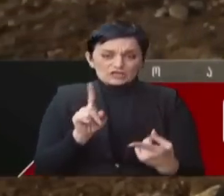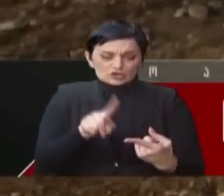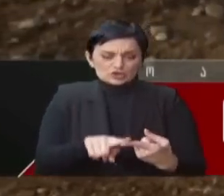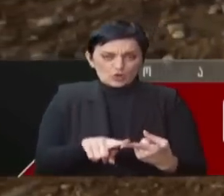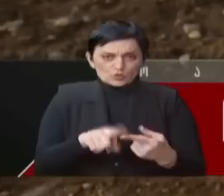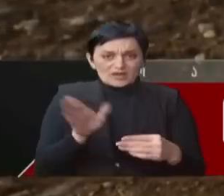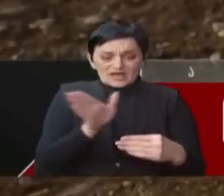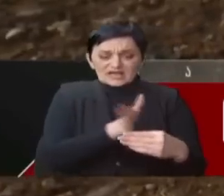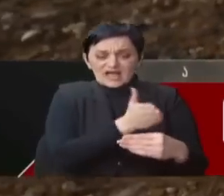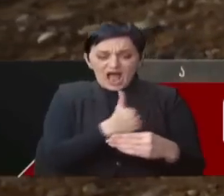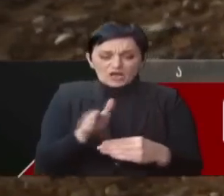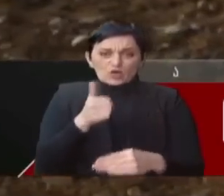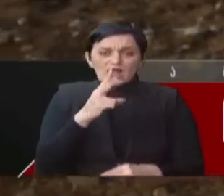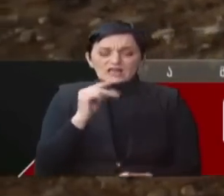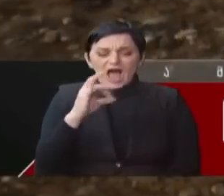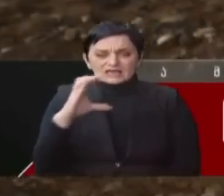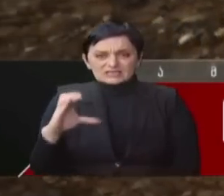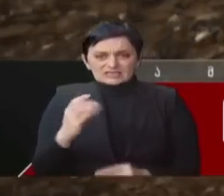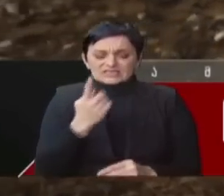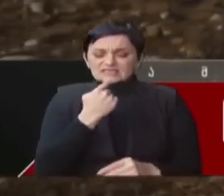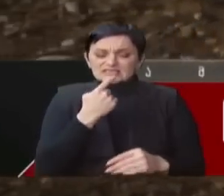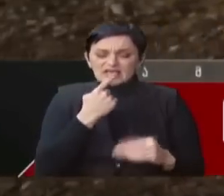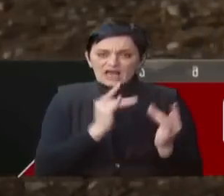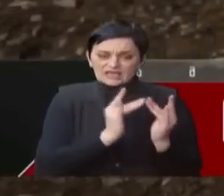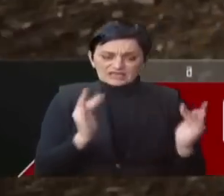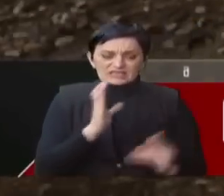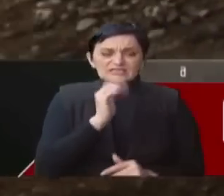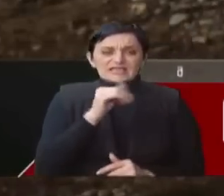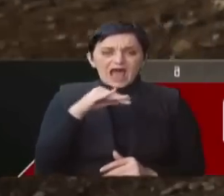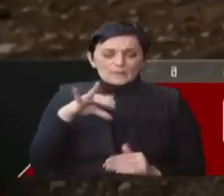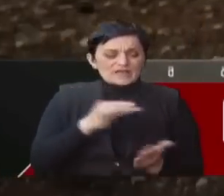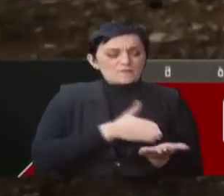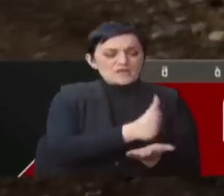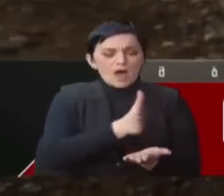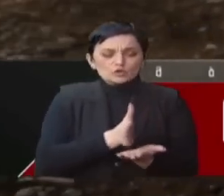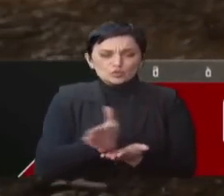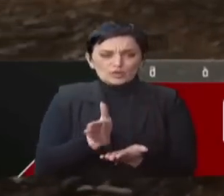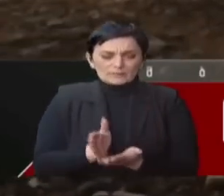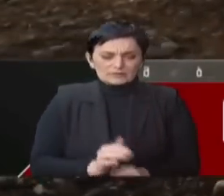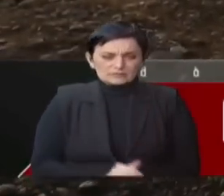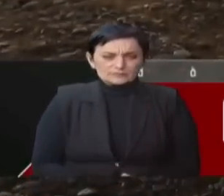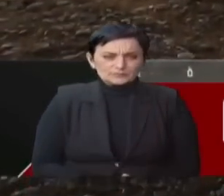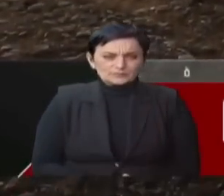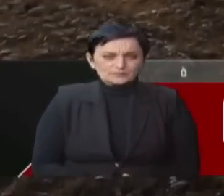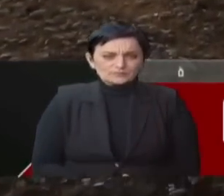საიდანაც განაწილდებიან როგორც ლარსის, ასევე წითელი ხიდის და სარფის მიმართულებით.